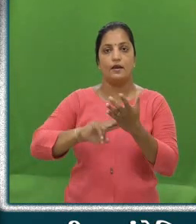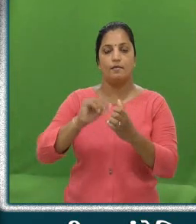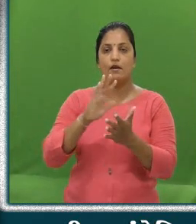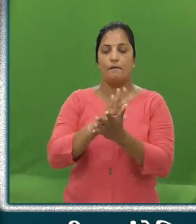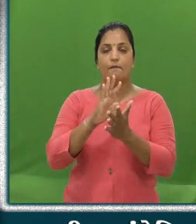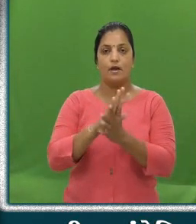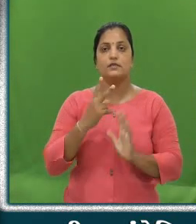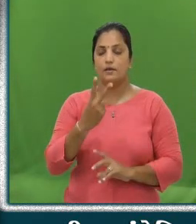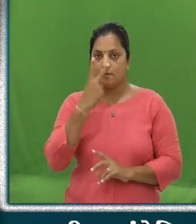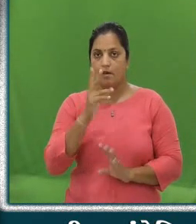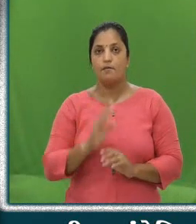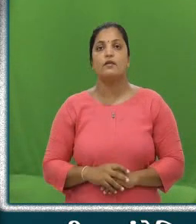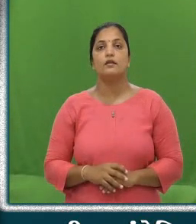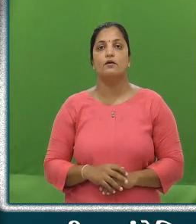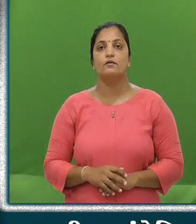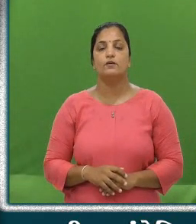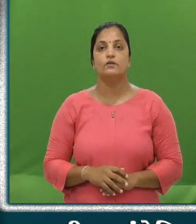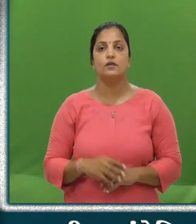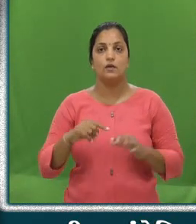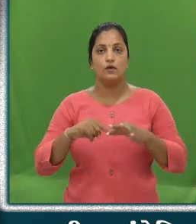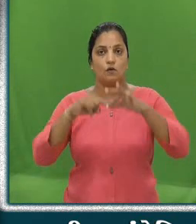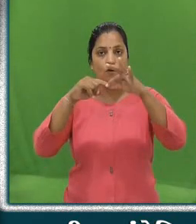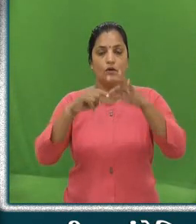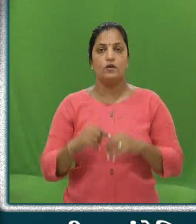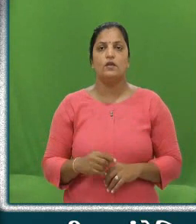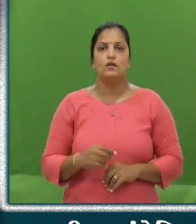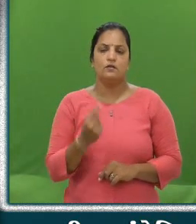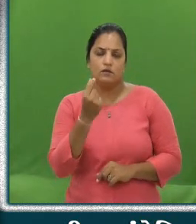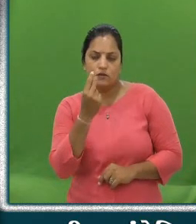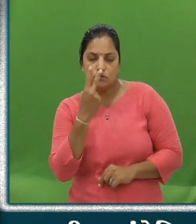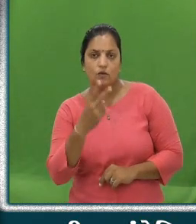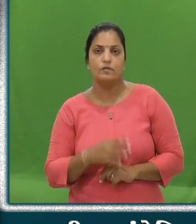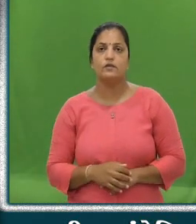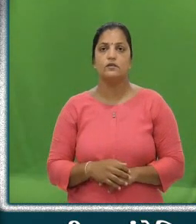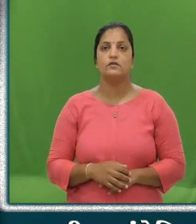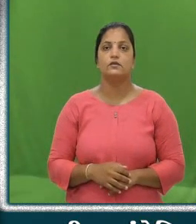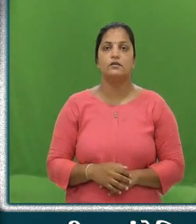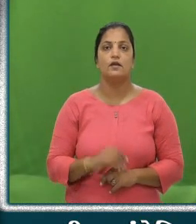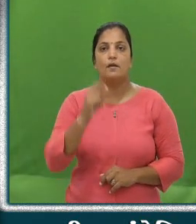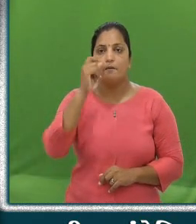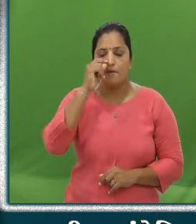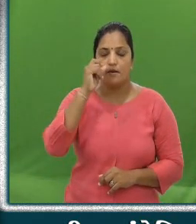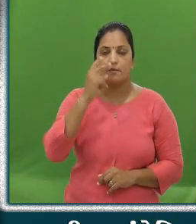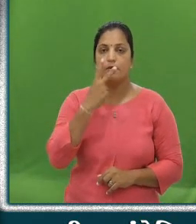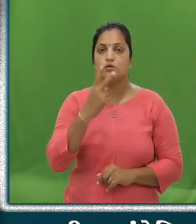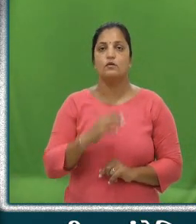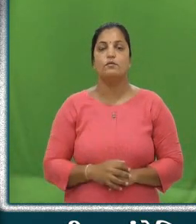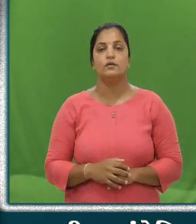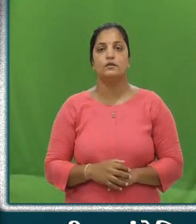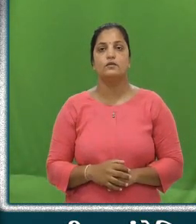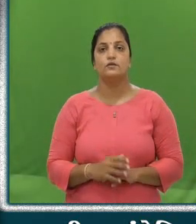છે તેઓના લક્ષણોની અંદર જે છે કાં નરના લક્ષણો પણ પૂરેપૂરા નથી જોવા મળતા અને જે કહેવામાં આવે